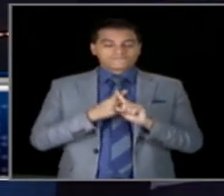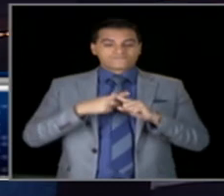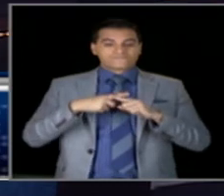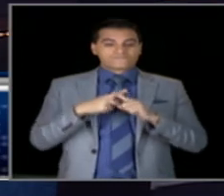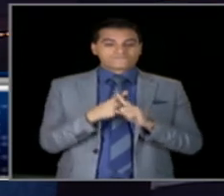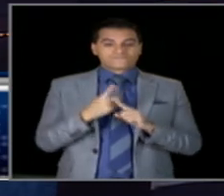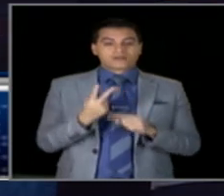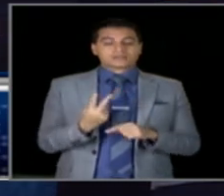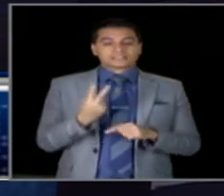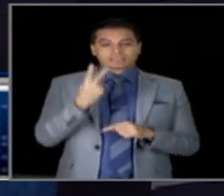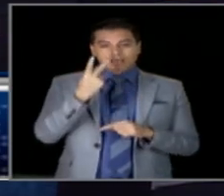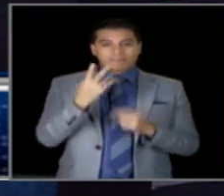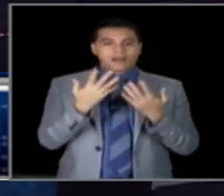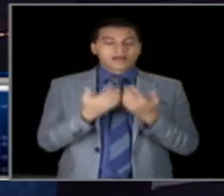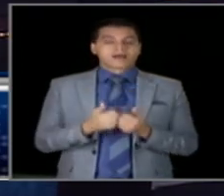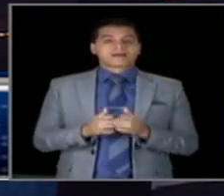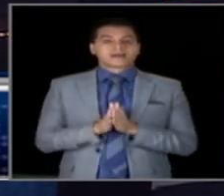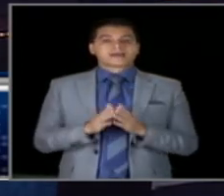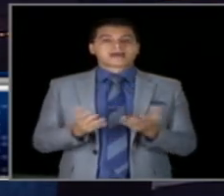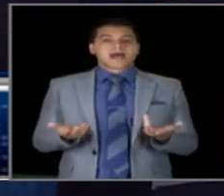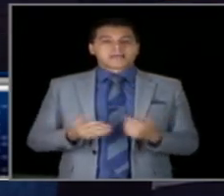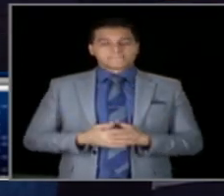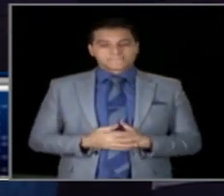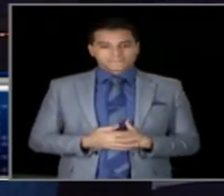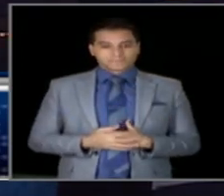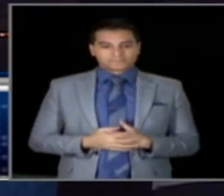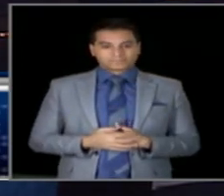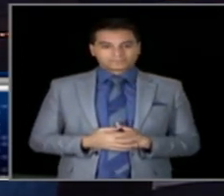32 في 7 يساوي كام؟